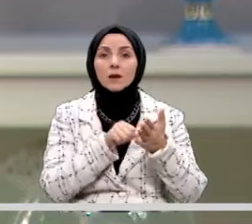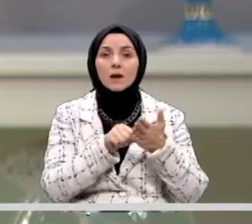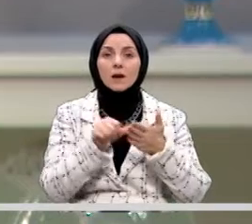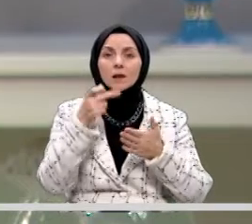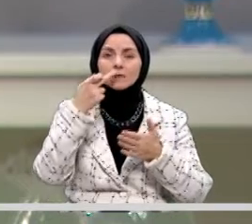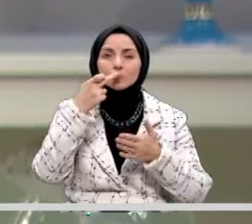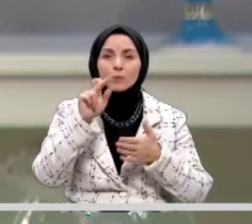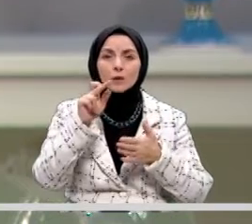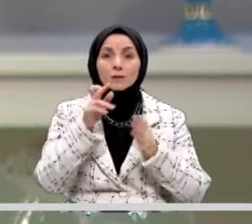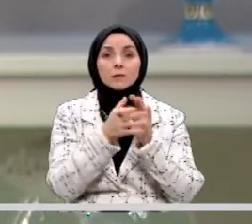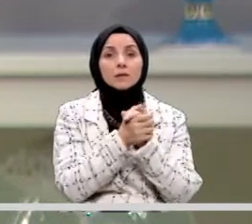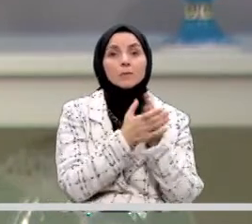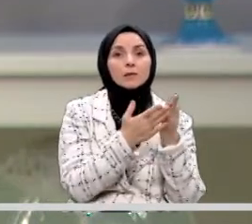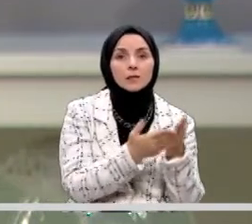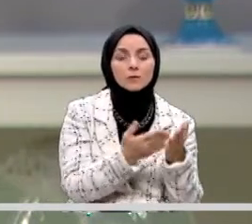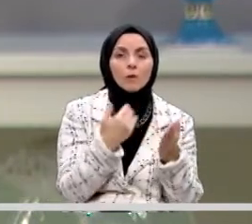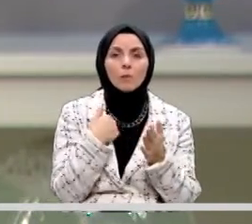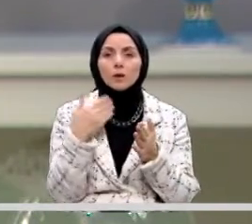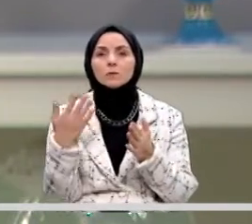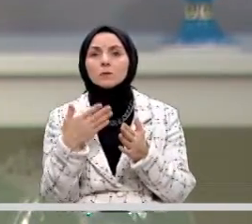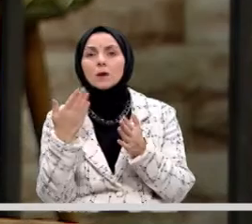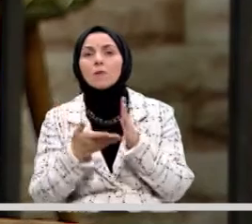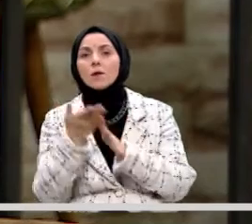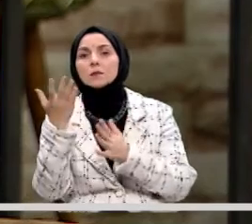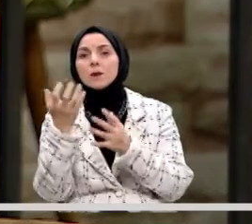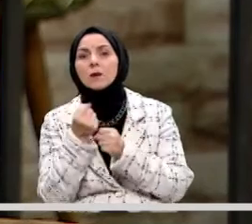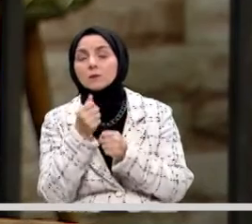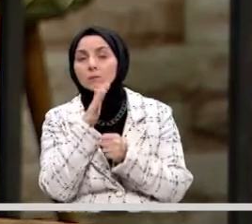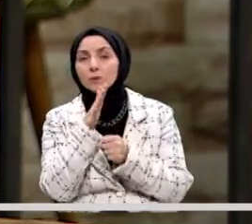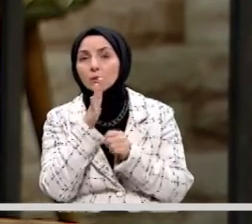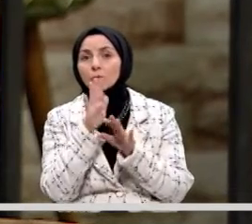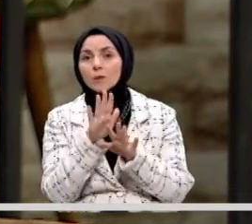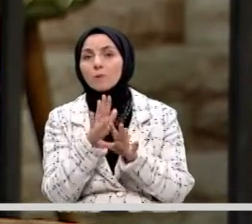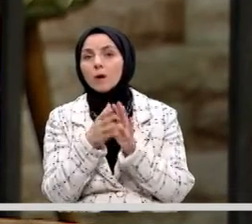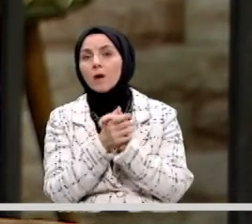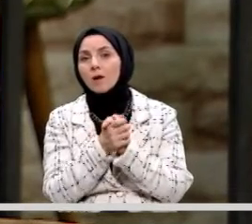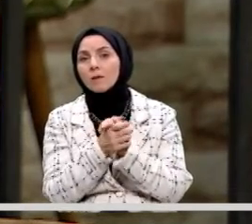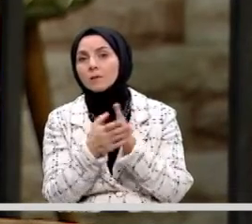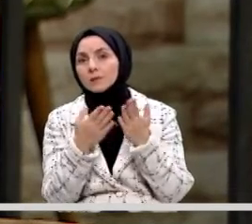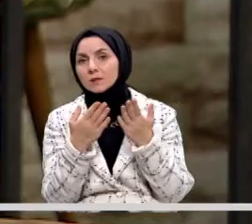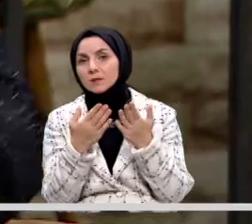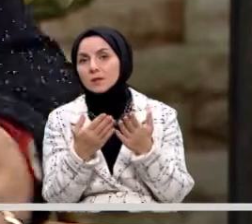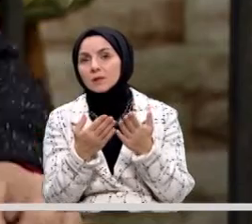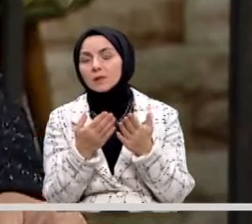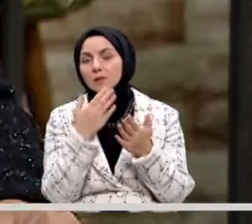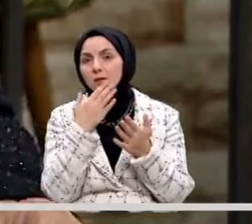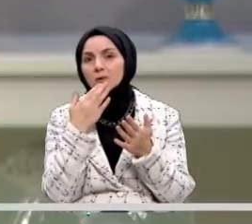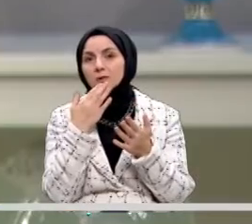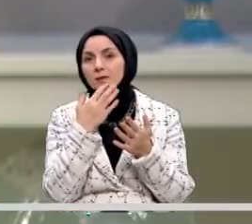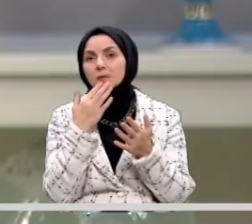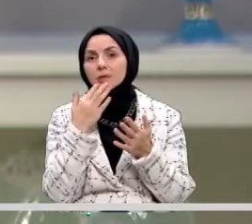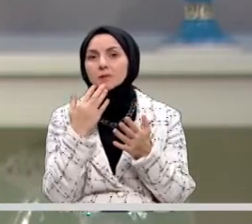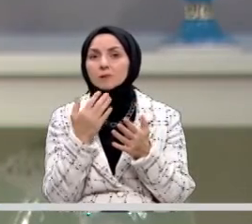alabildiğini bildiğim için Aferin kızım Ama gelecek sefere biraz daha çalış diyorum hava böyle diyor anne her seferinde tebrik ediyor